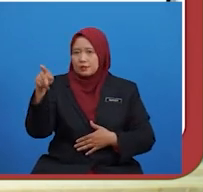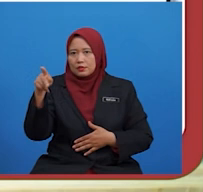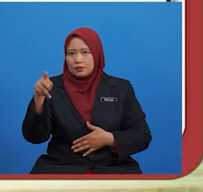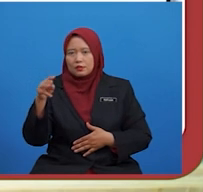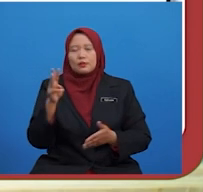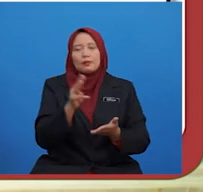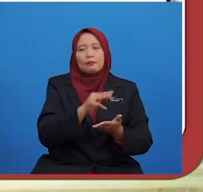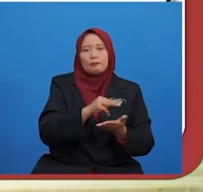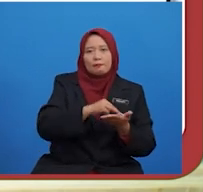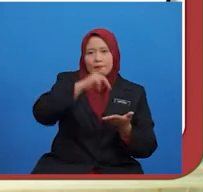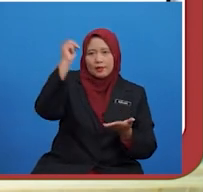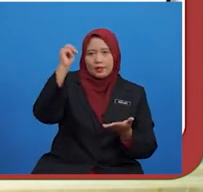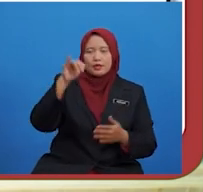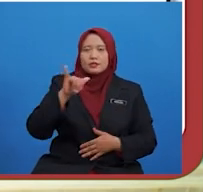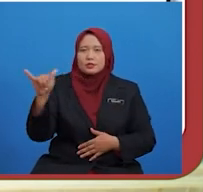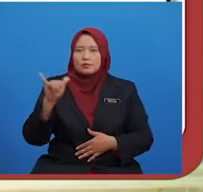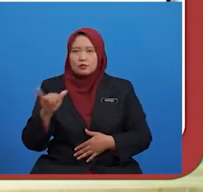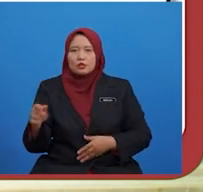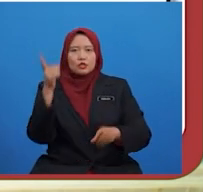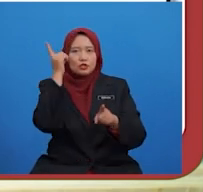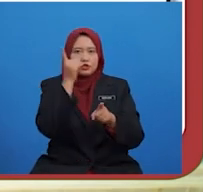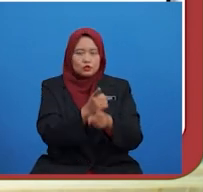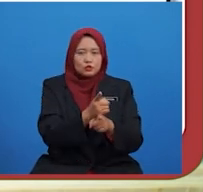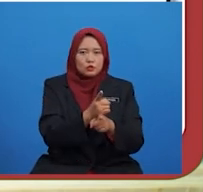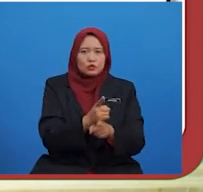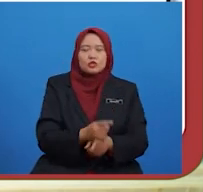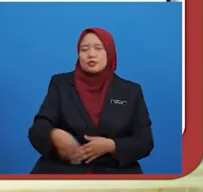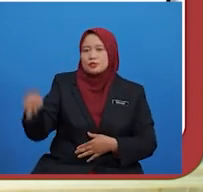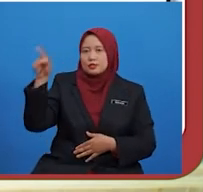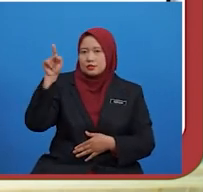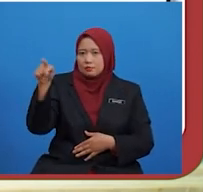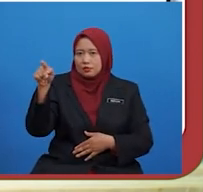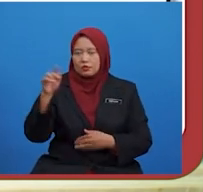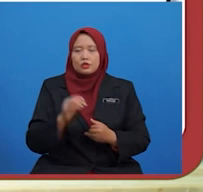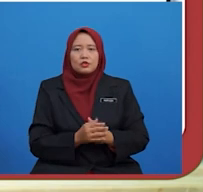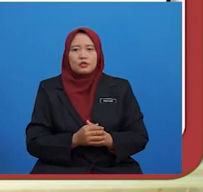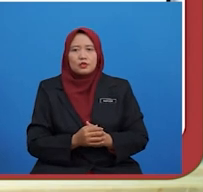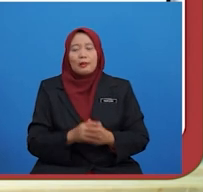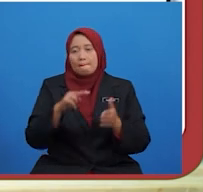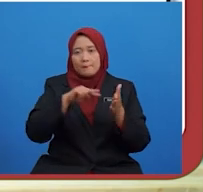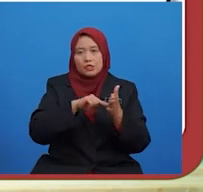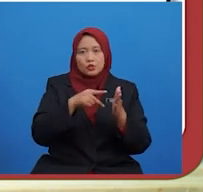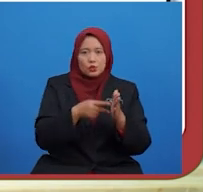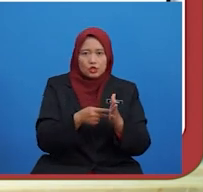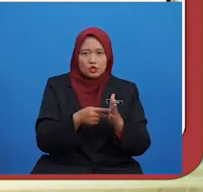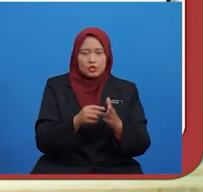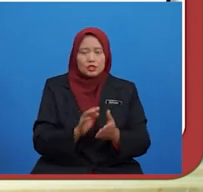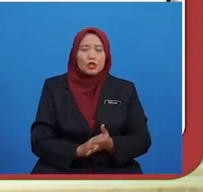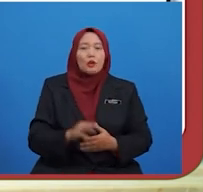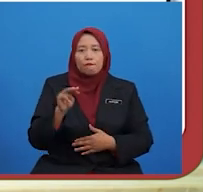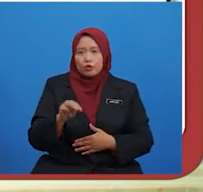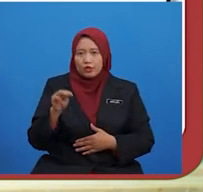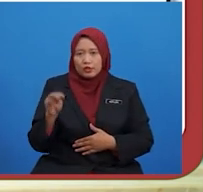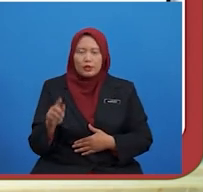mahal sama dengan true. Kemudian, simbol semikolon. Maksudnya,